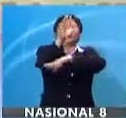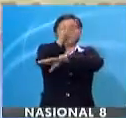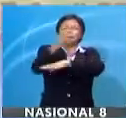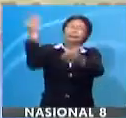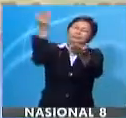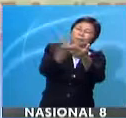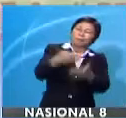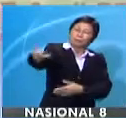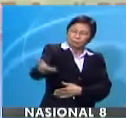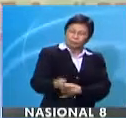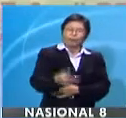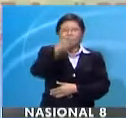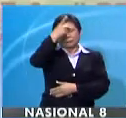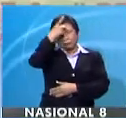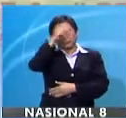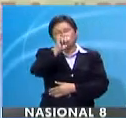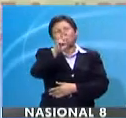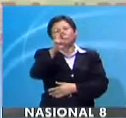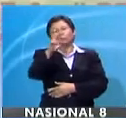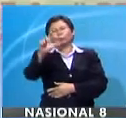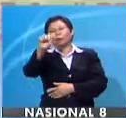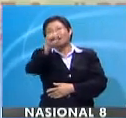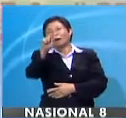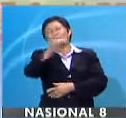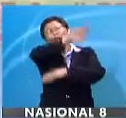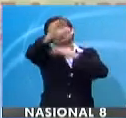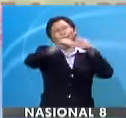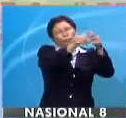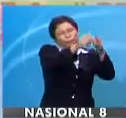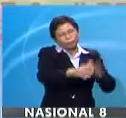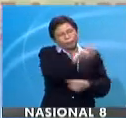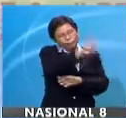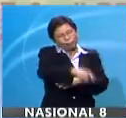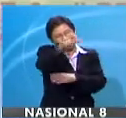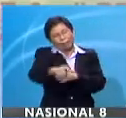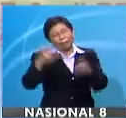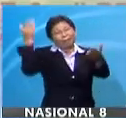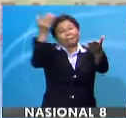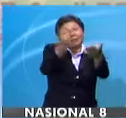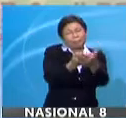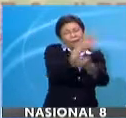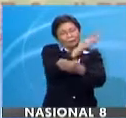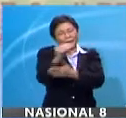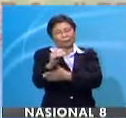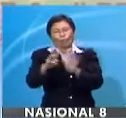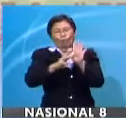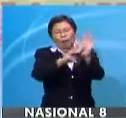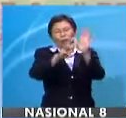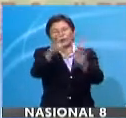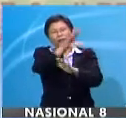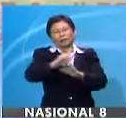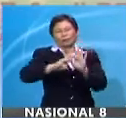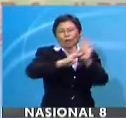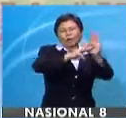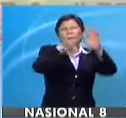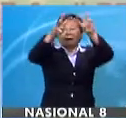tadi, juga disambut oleh Dato' Abdul Aziz Kaprawi. Baik, kesemua pemimpin-pemimpin yang tiba ini dan juga delegasi serta